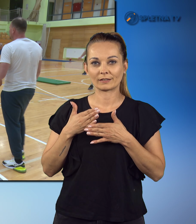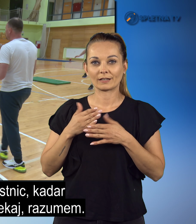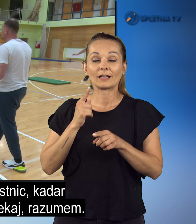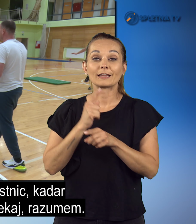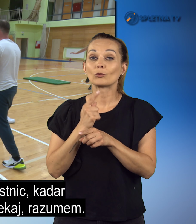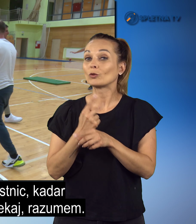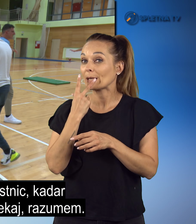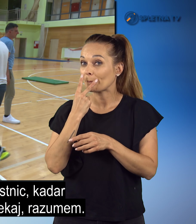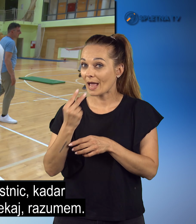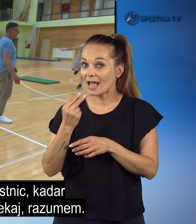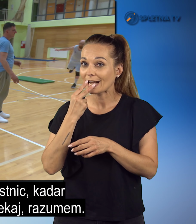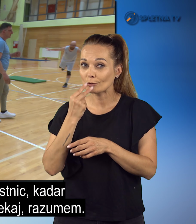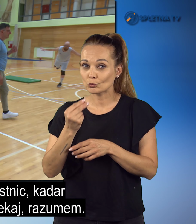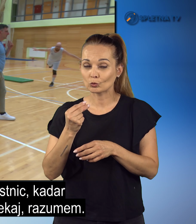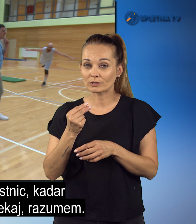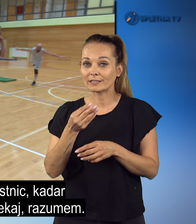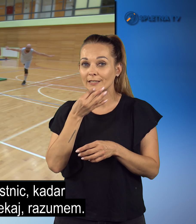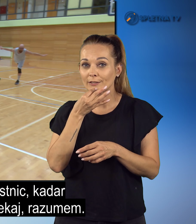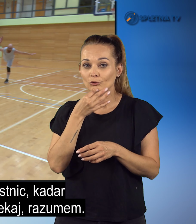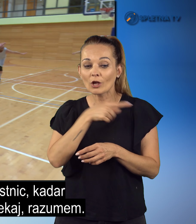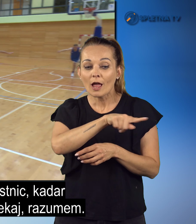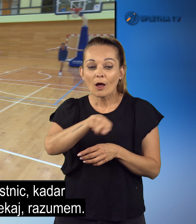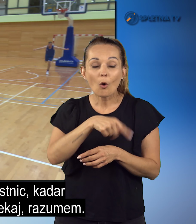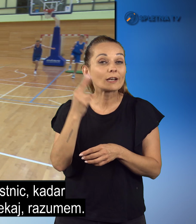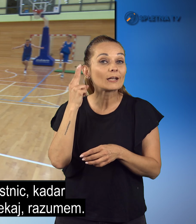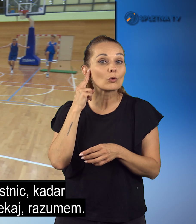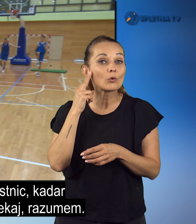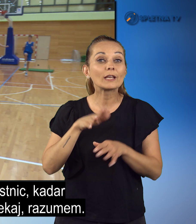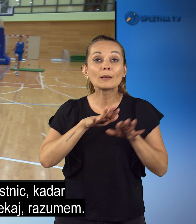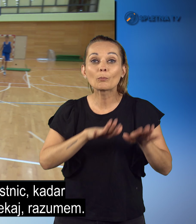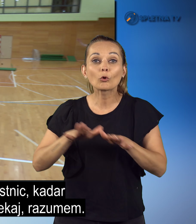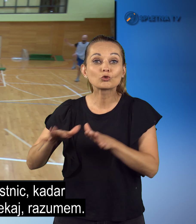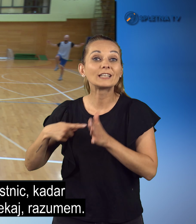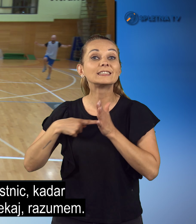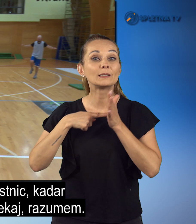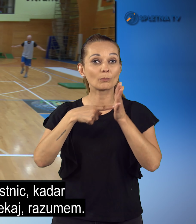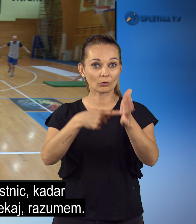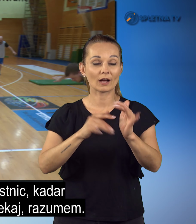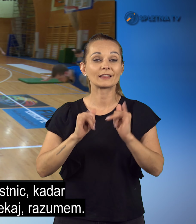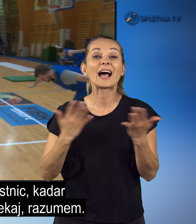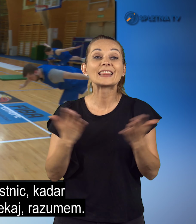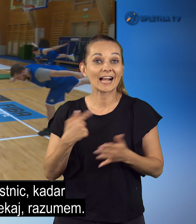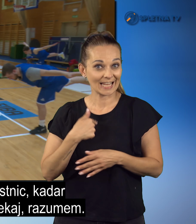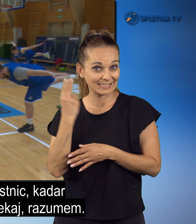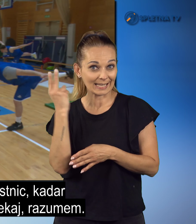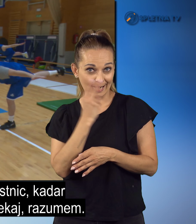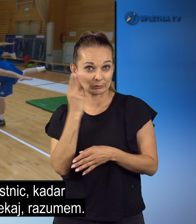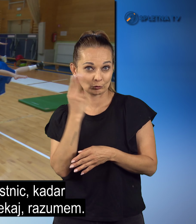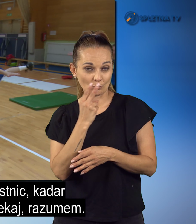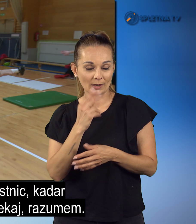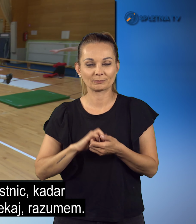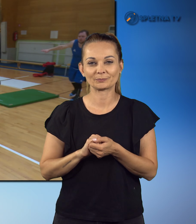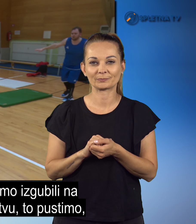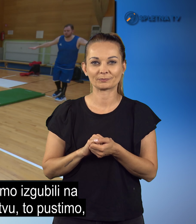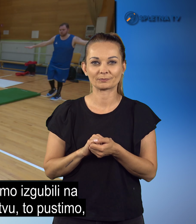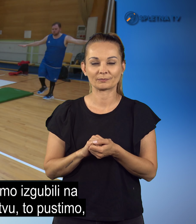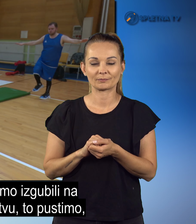tudi bere z usic, tudi kadar oni počasi pokažejo, vse malo nekaj razumem,